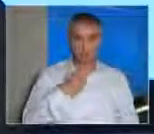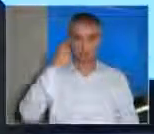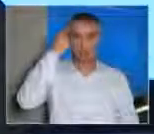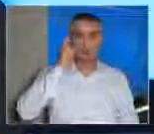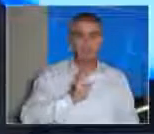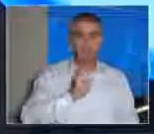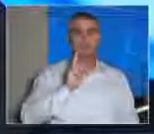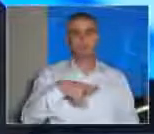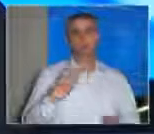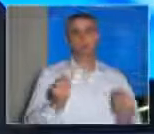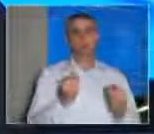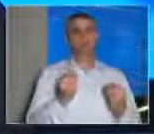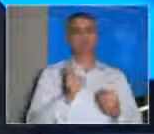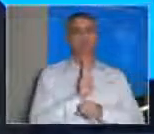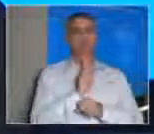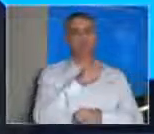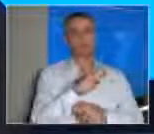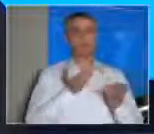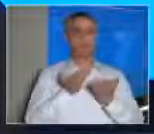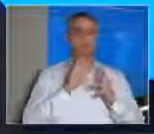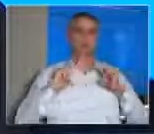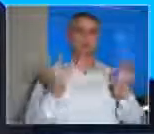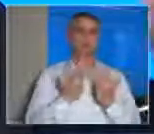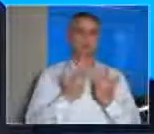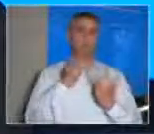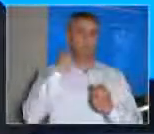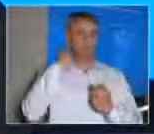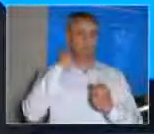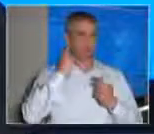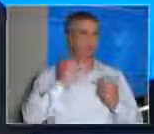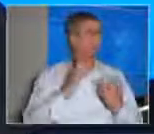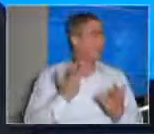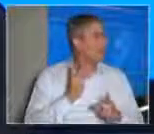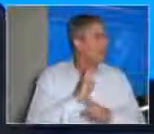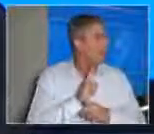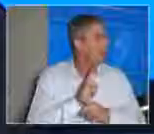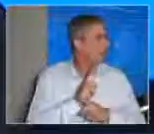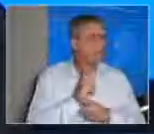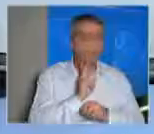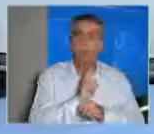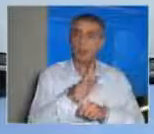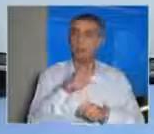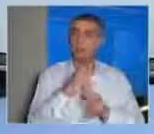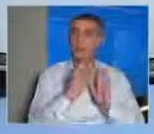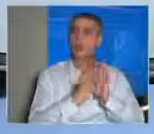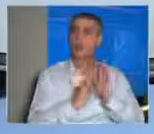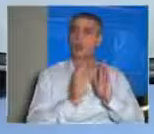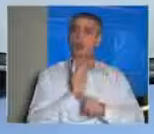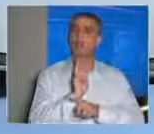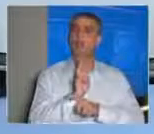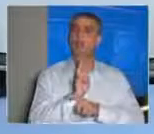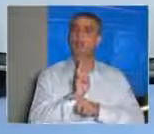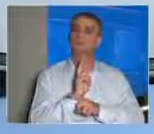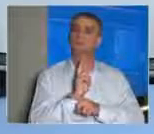ידעו שיש מישהו שמגן עליהם לשרת את הציבור. זה נשמע קצת... למה להגן? להגן עליהם, מבחינת חוק החסינות,